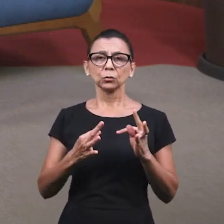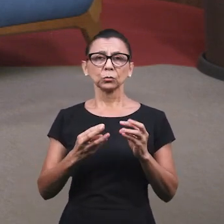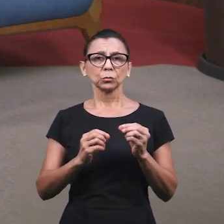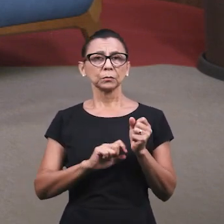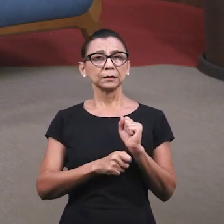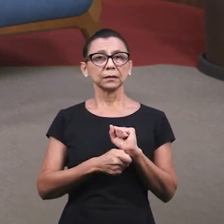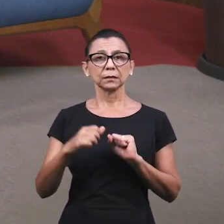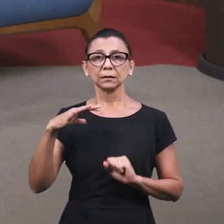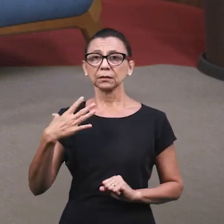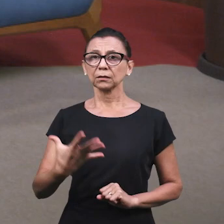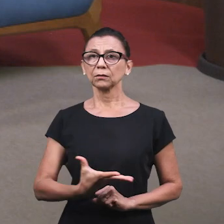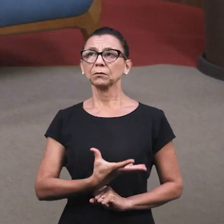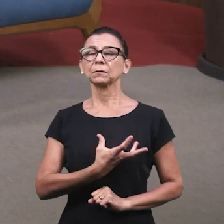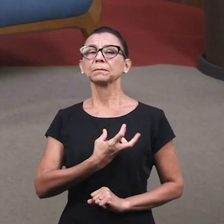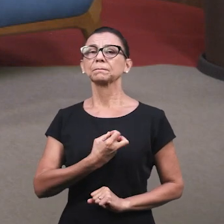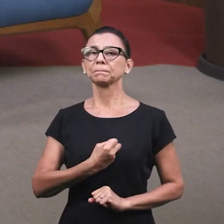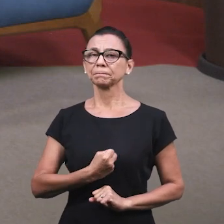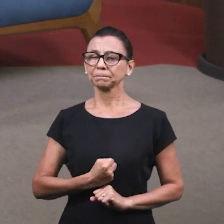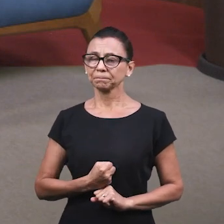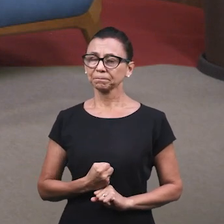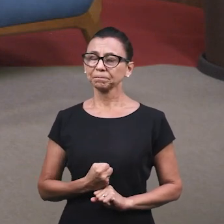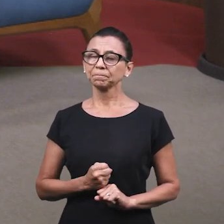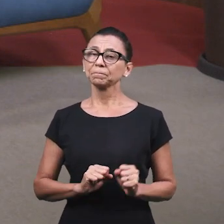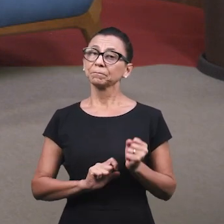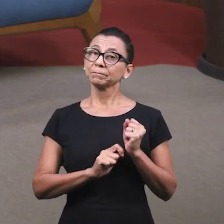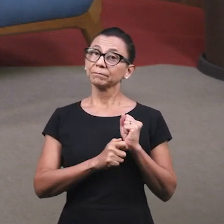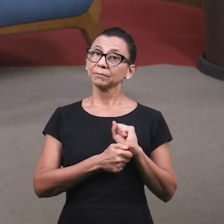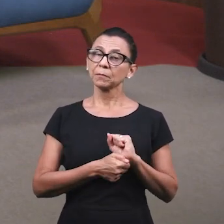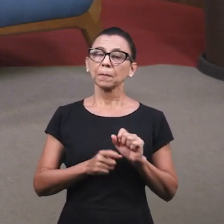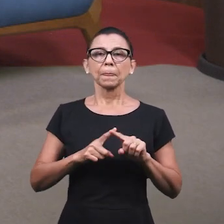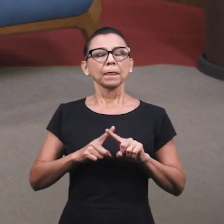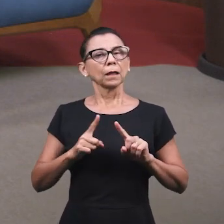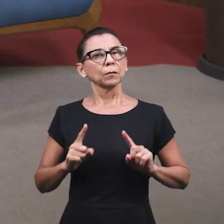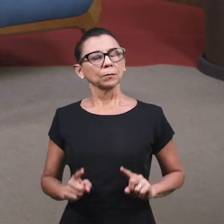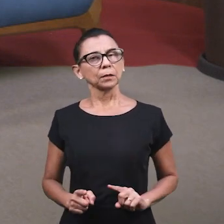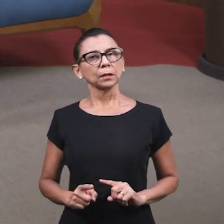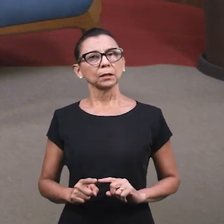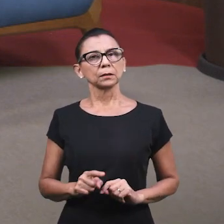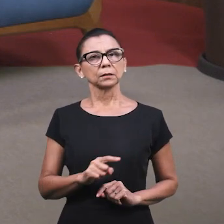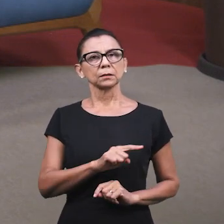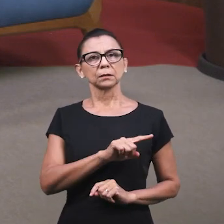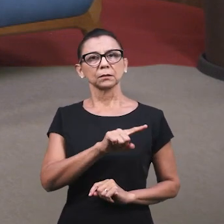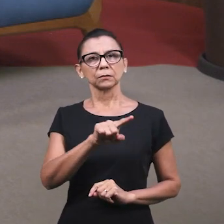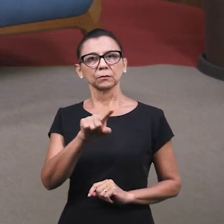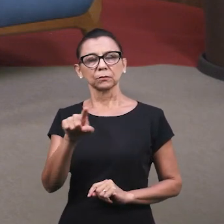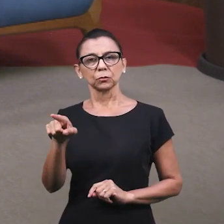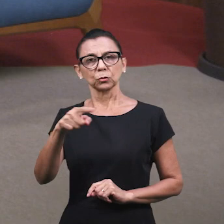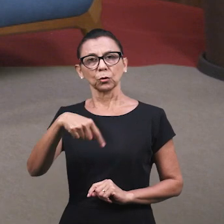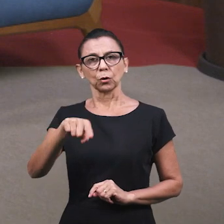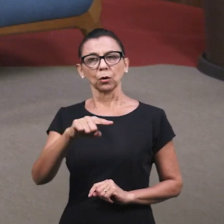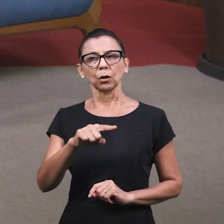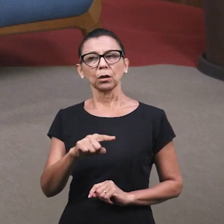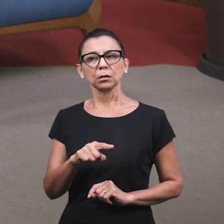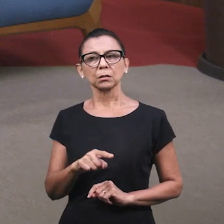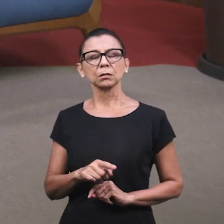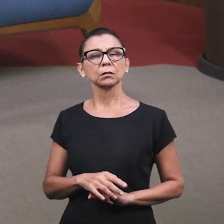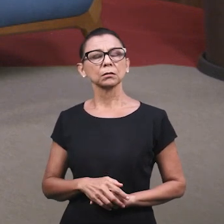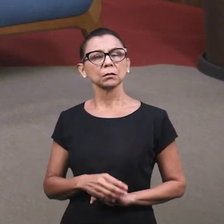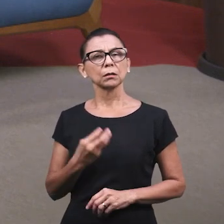des mystères, oui. Le salut est un mystère. Mais l'homme, il peut connaître ces